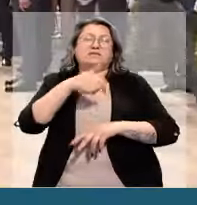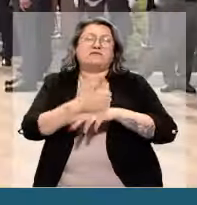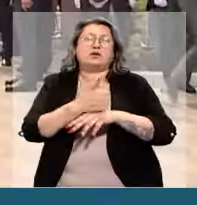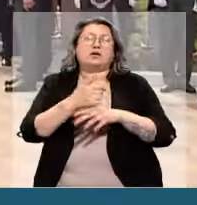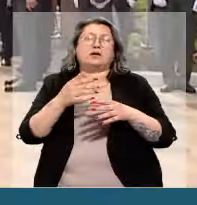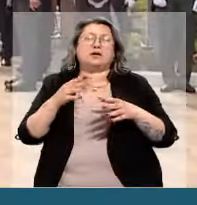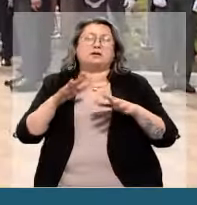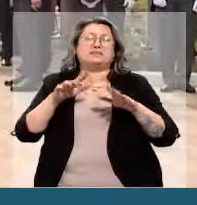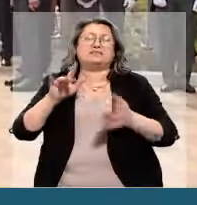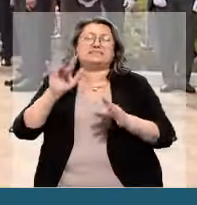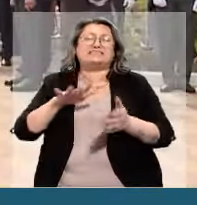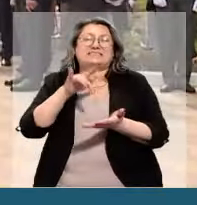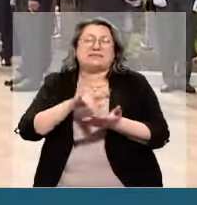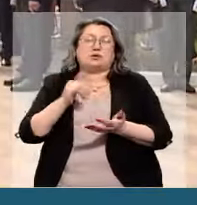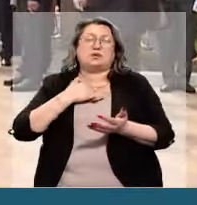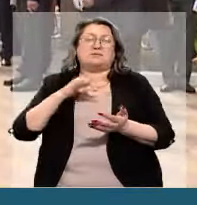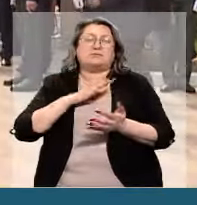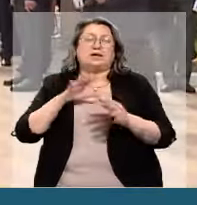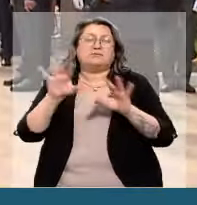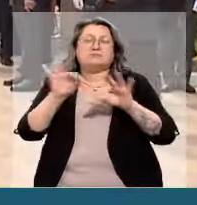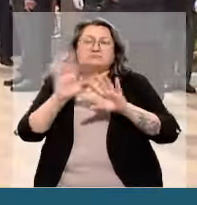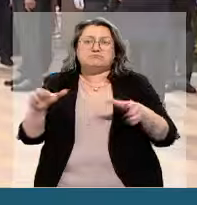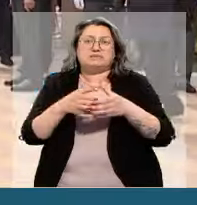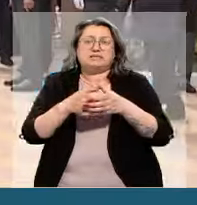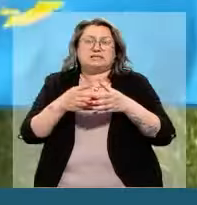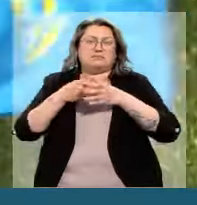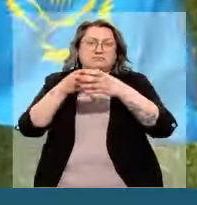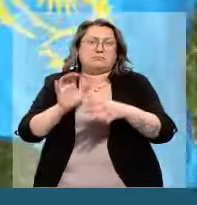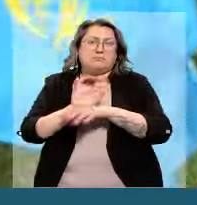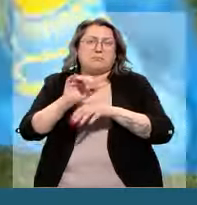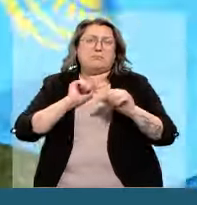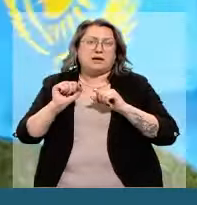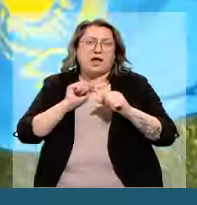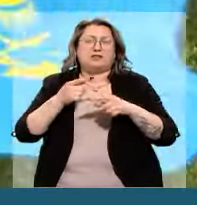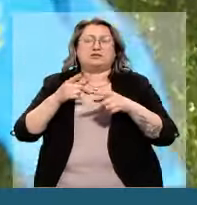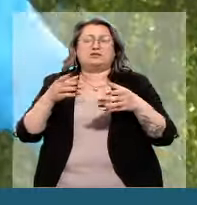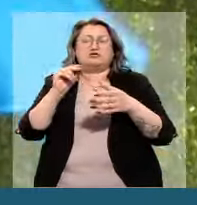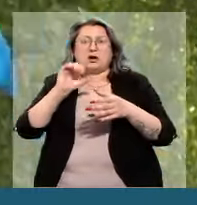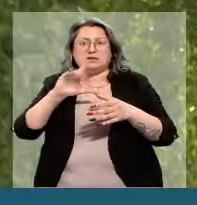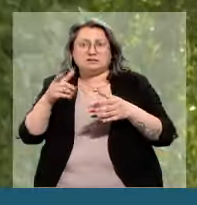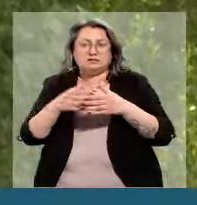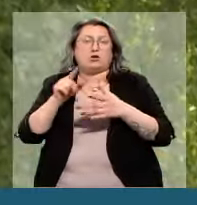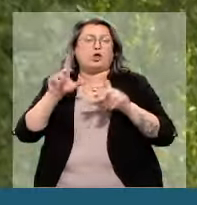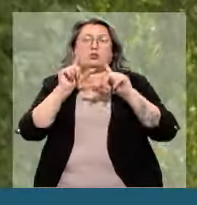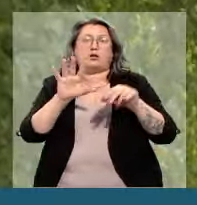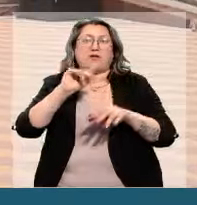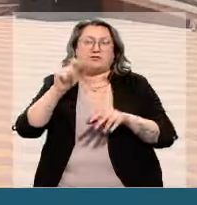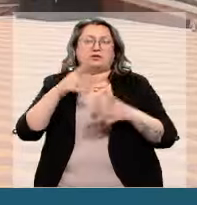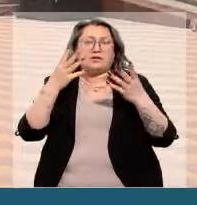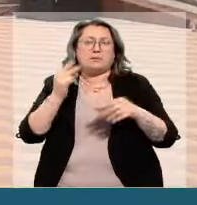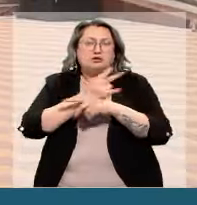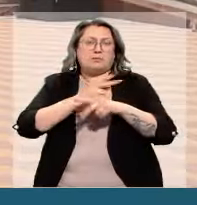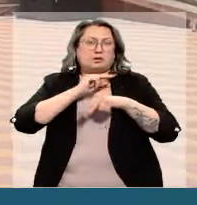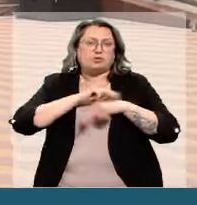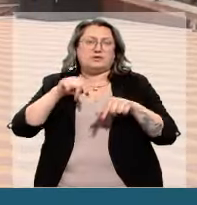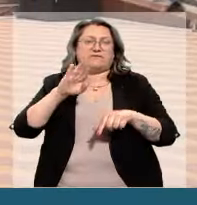основных мобилизационных центров. У нас были сформированы десятки дивизий, бригад и частей. Те, кто не ушел на фронт, днями и ночами